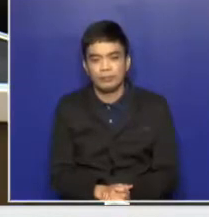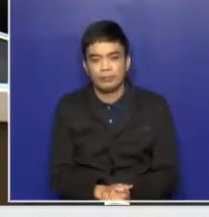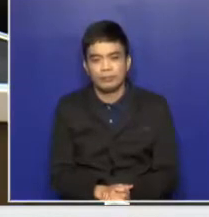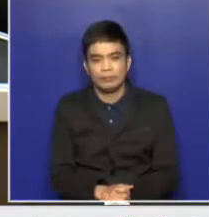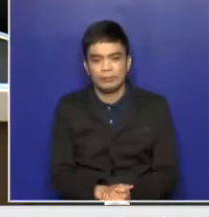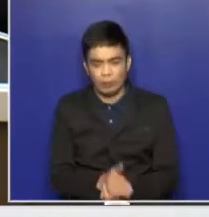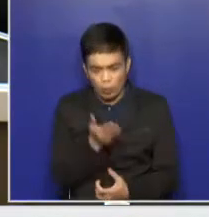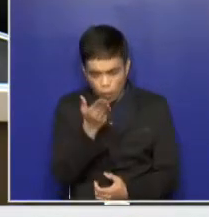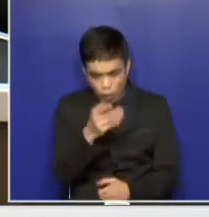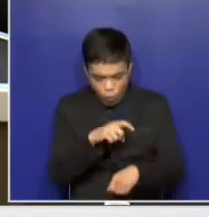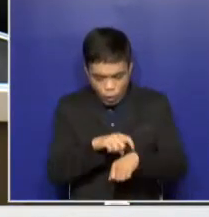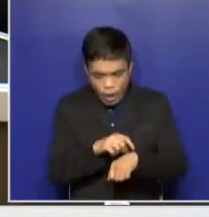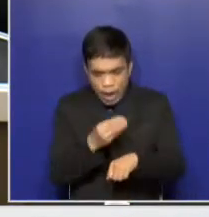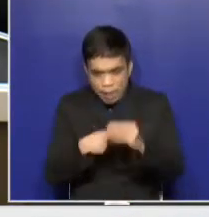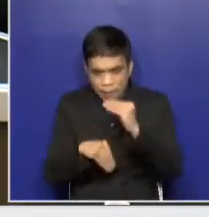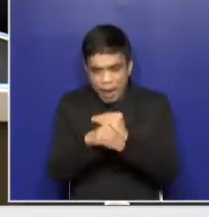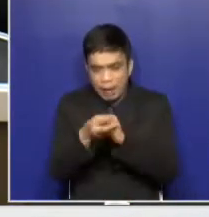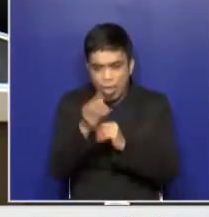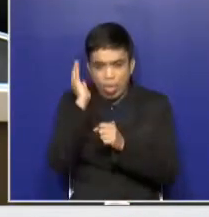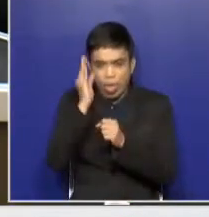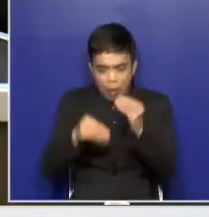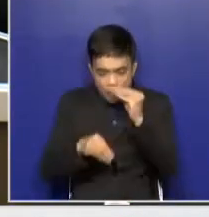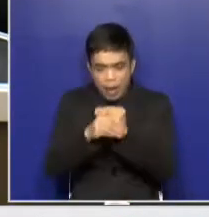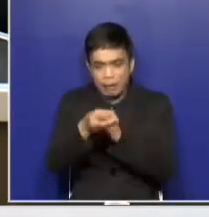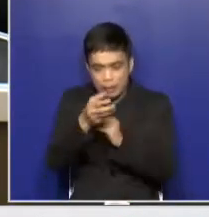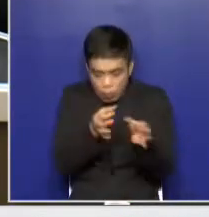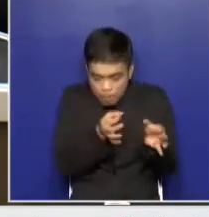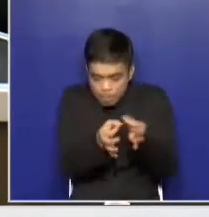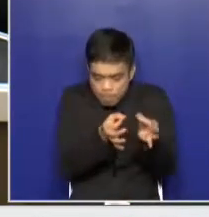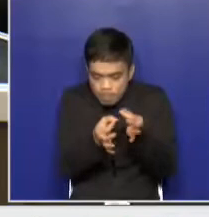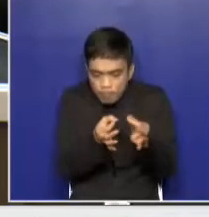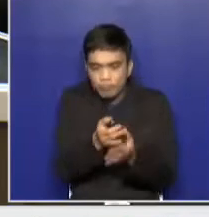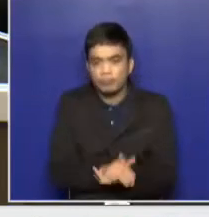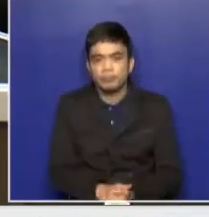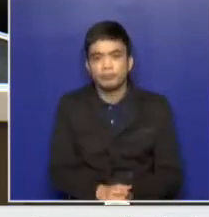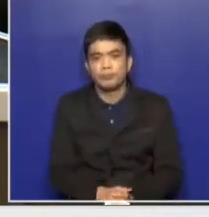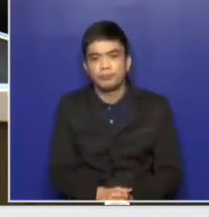ขอเวลาท่านประธานเพิ่มอีกสักเล็กน้อยนะครับเพราะว่าต้องขออนุญาตในการอธิบาย เชิญครับ